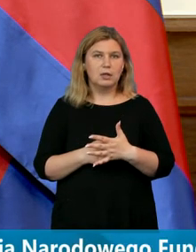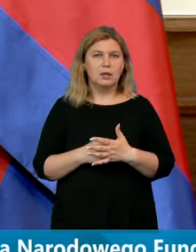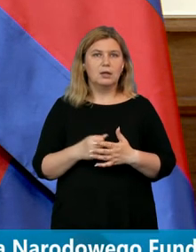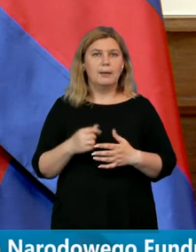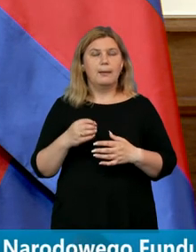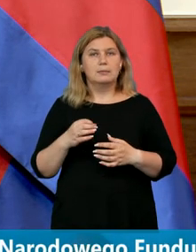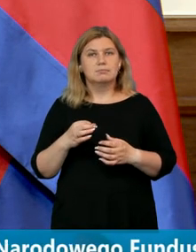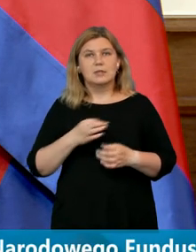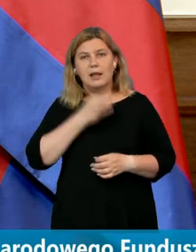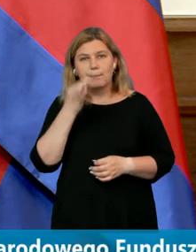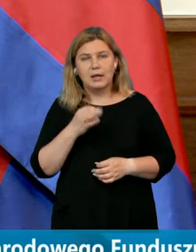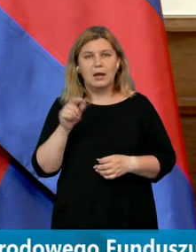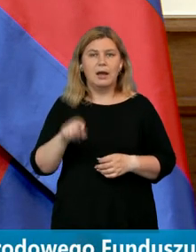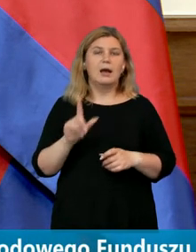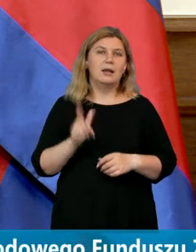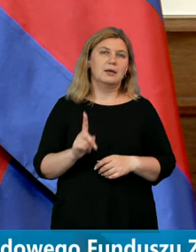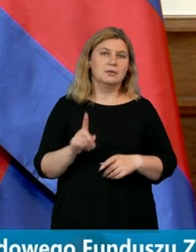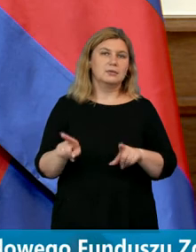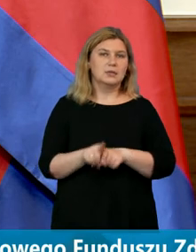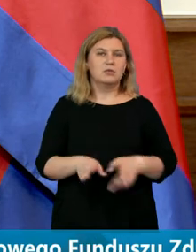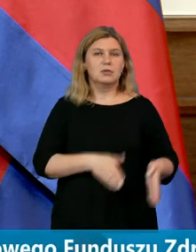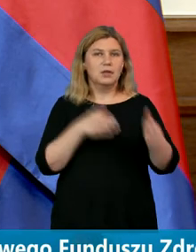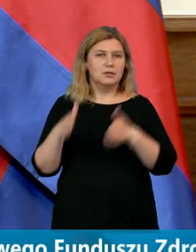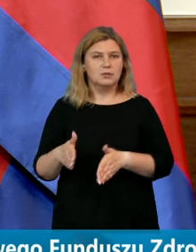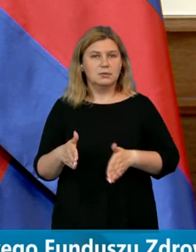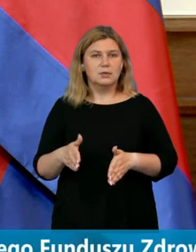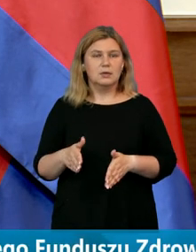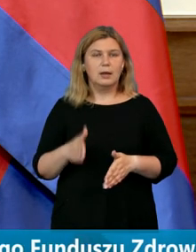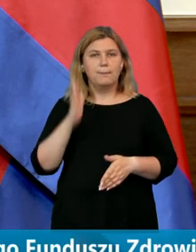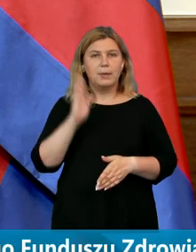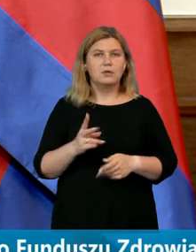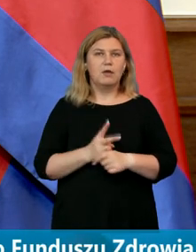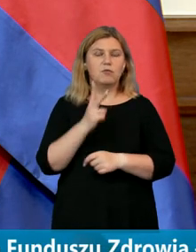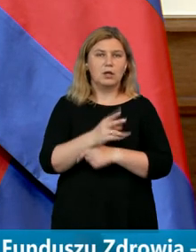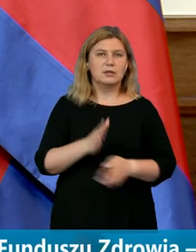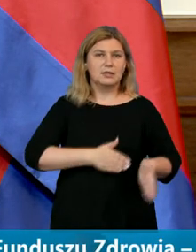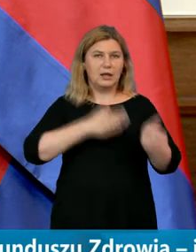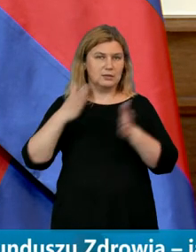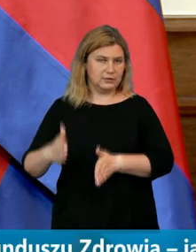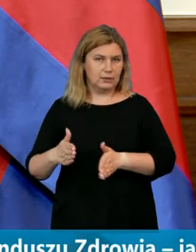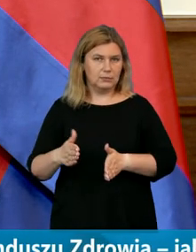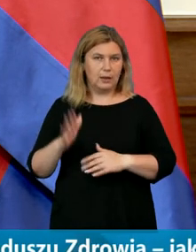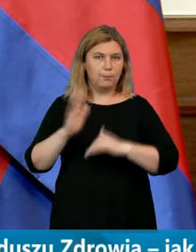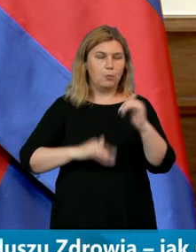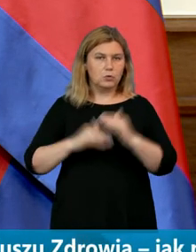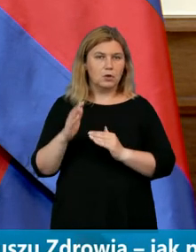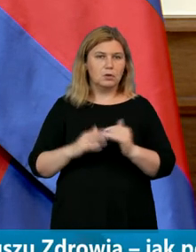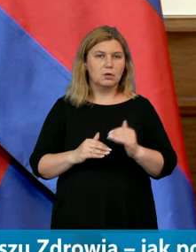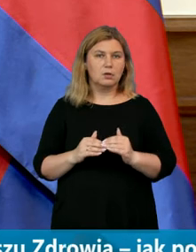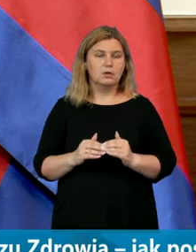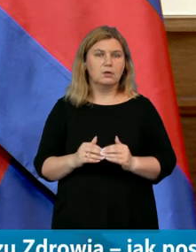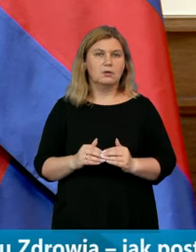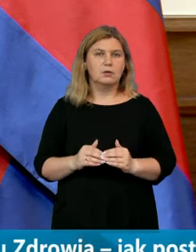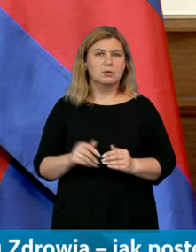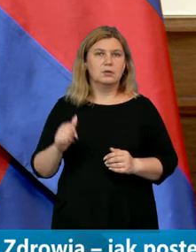choć będzie to miało konsekwencję następną, ponieważ będziemy wchodzili w kolejne etapy przebudowy.